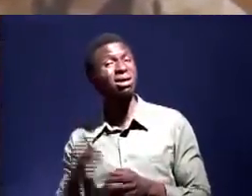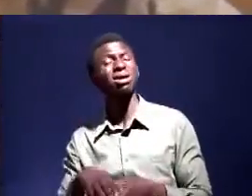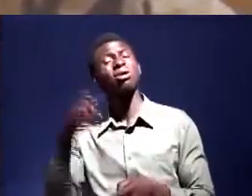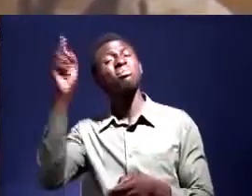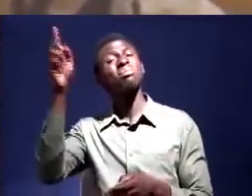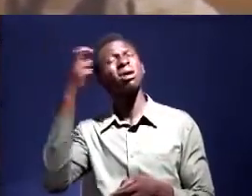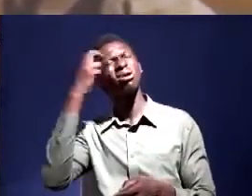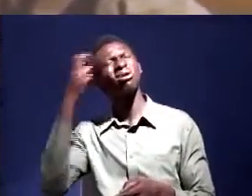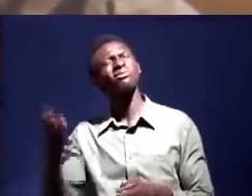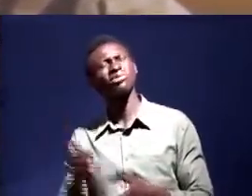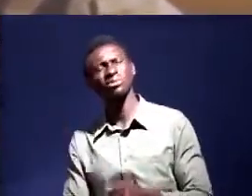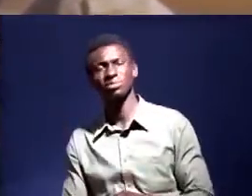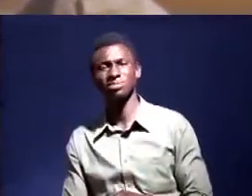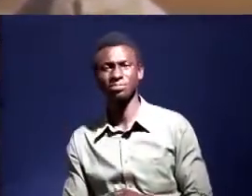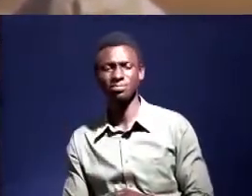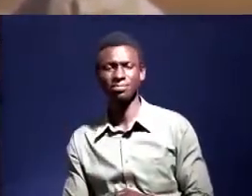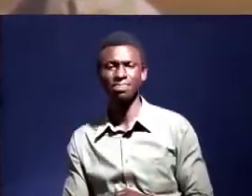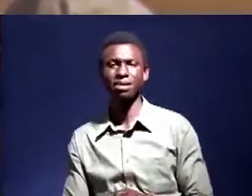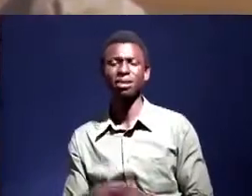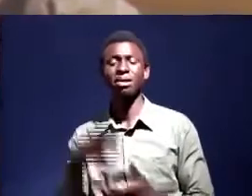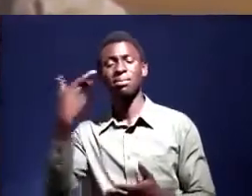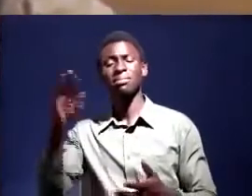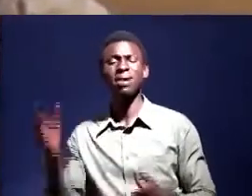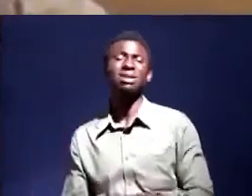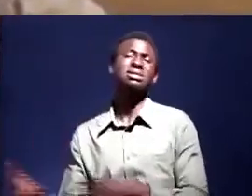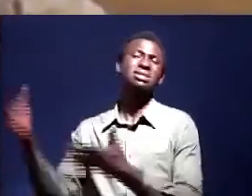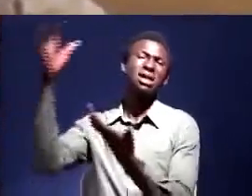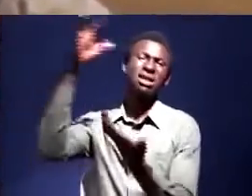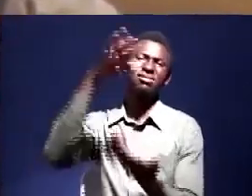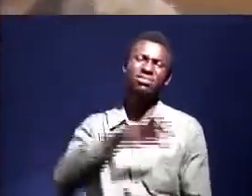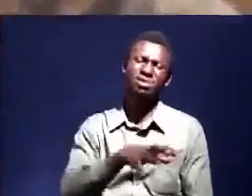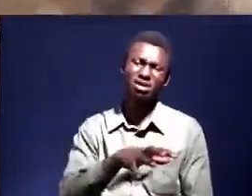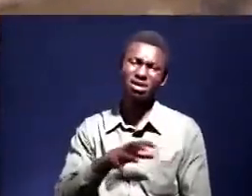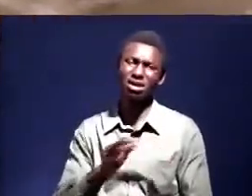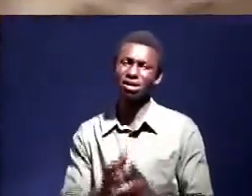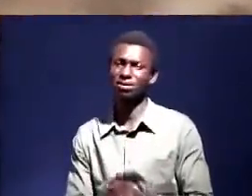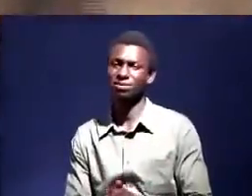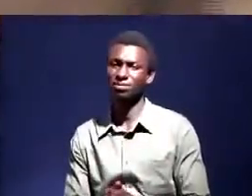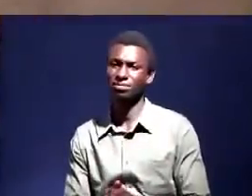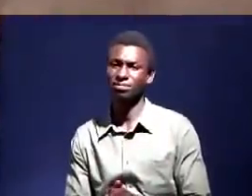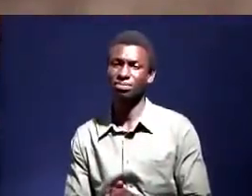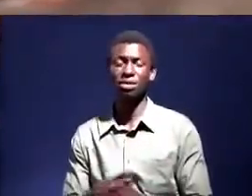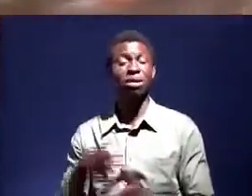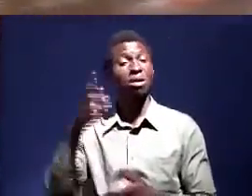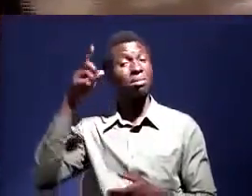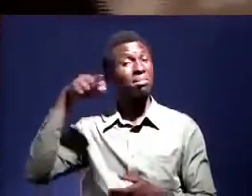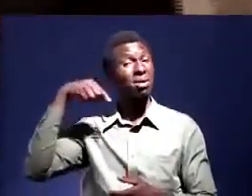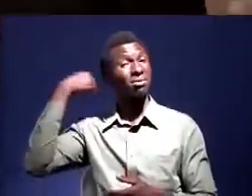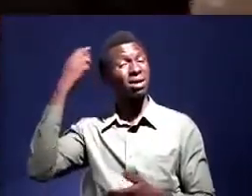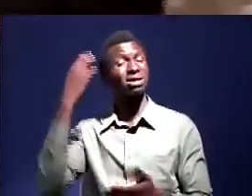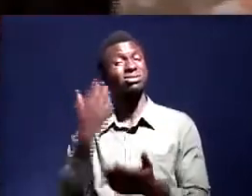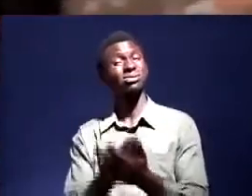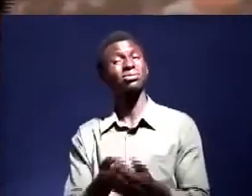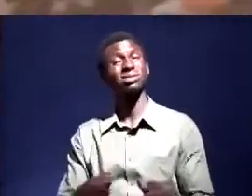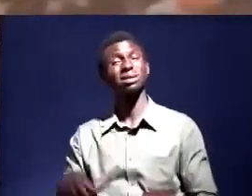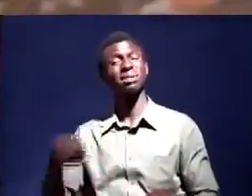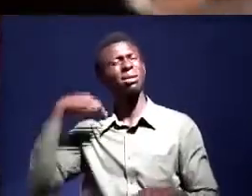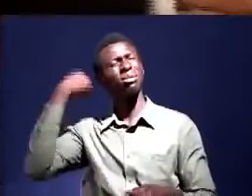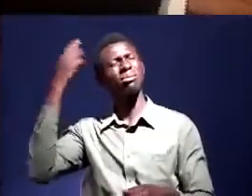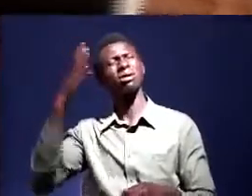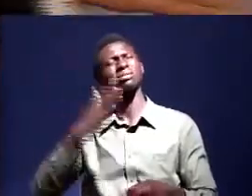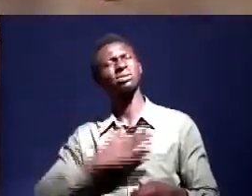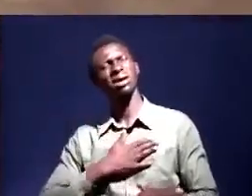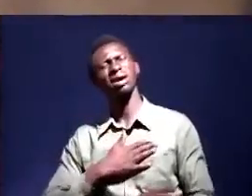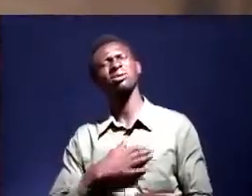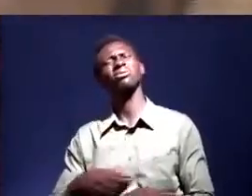Maji yanafunika hata ubongo na mawazo. My head, because my mind has wandered from God. Kwa sababu mawazo yangu yametanga mbali na Mungu. We are fully